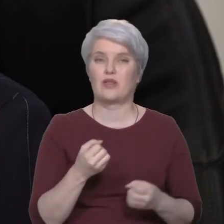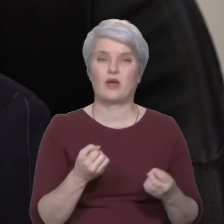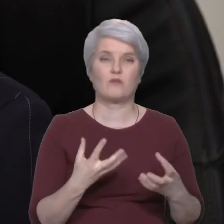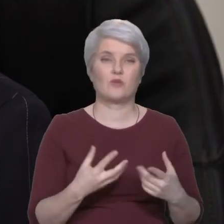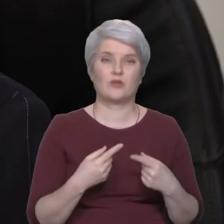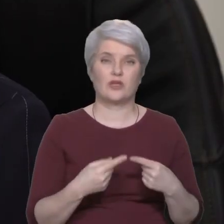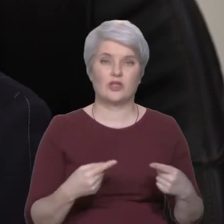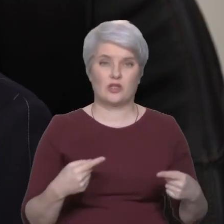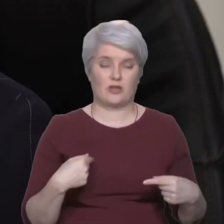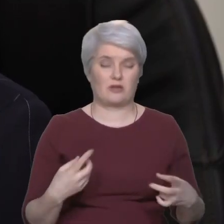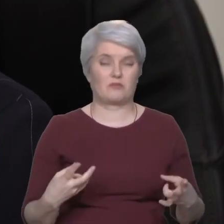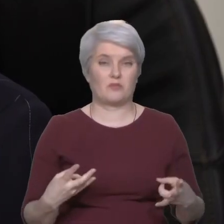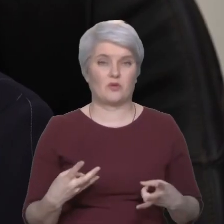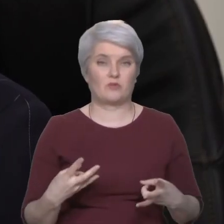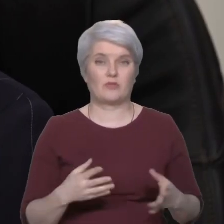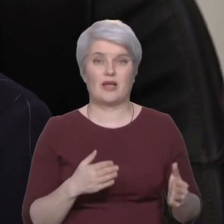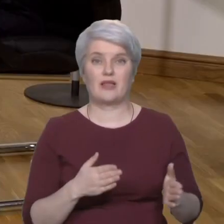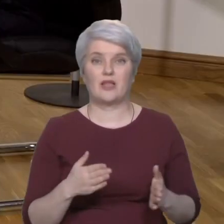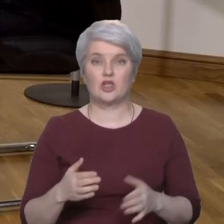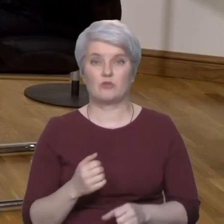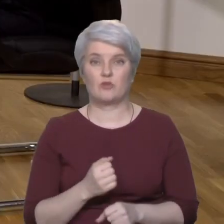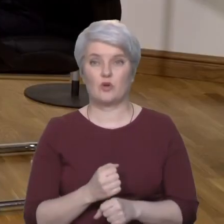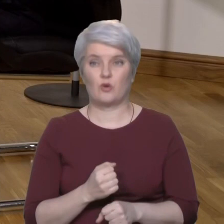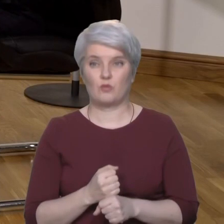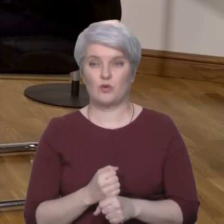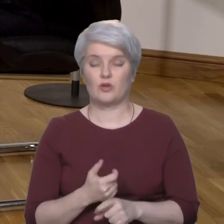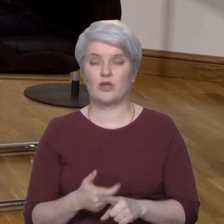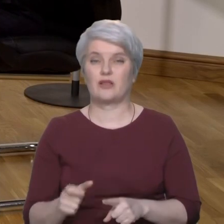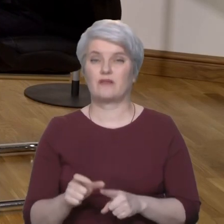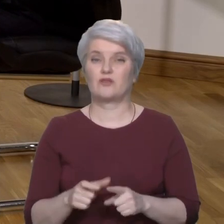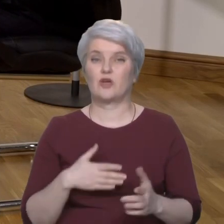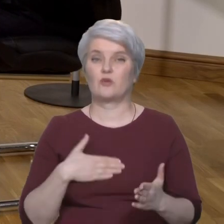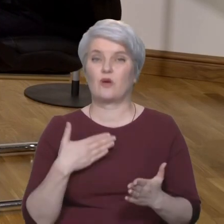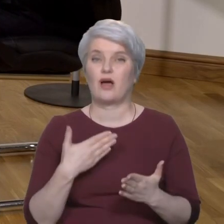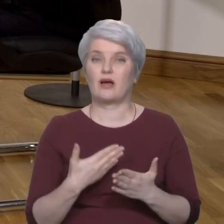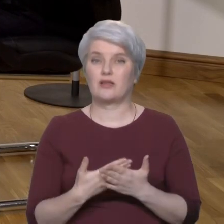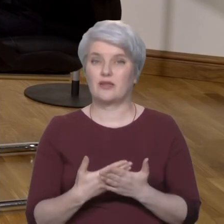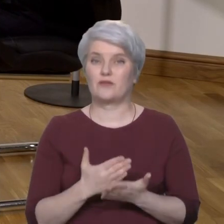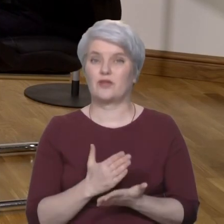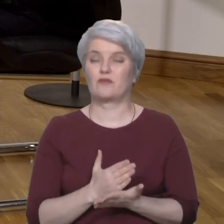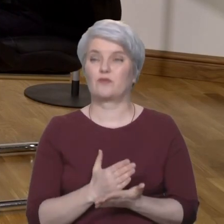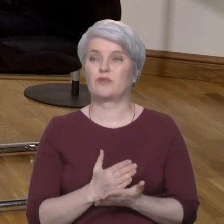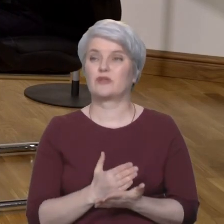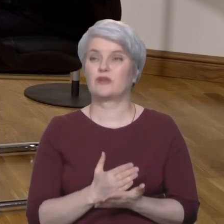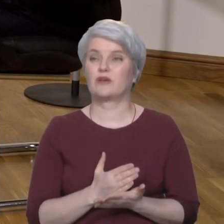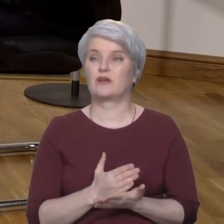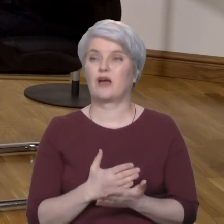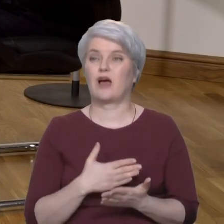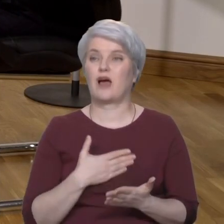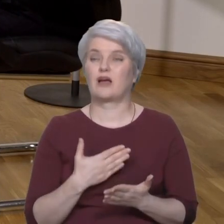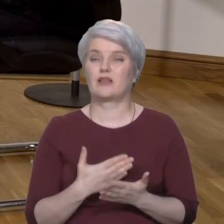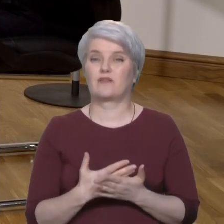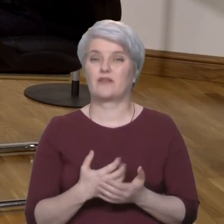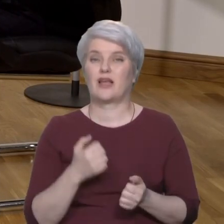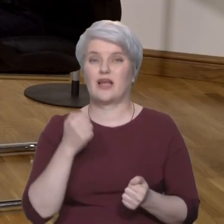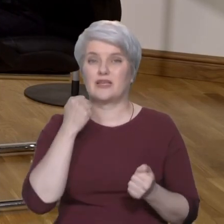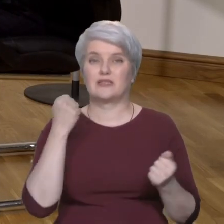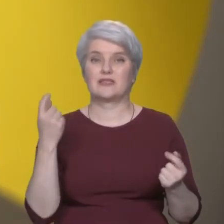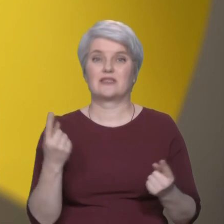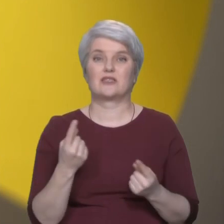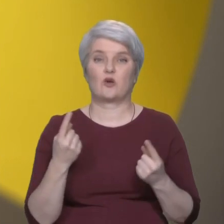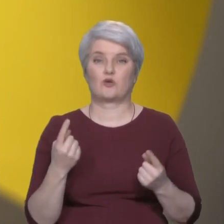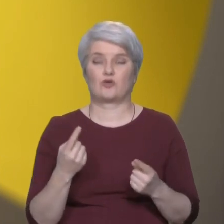ми потребуємо, тому що режим роботи, зрозуміло, який надзвичайно активний, і відбувається надзвичайно активне зношення цього